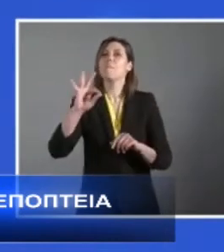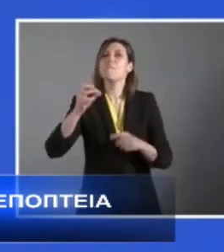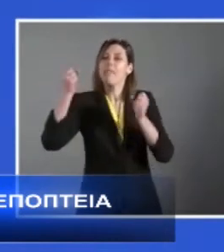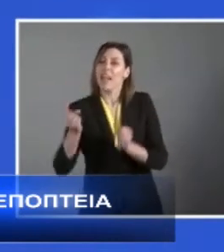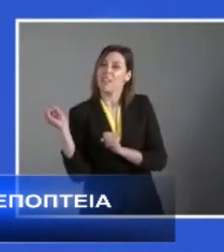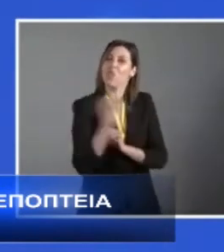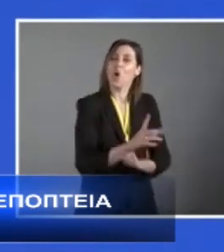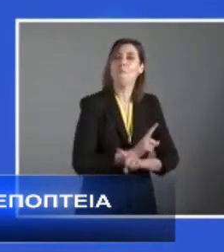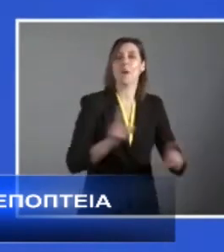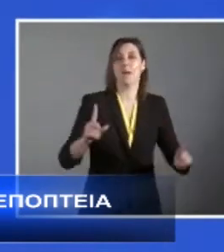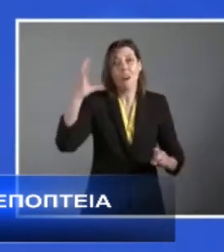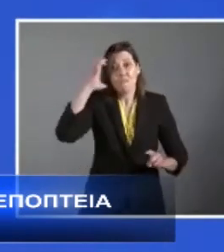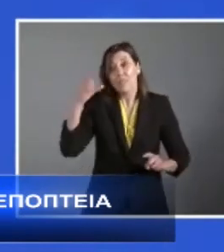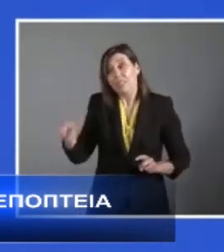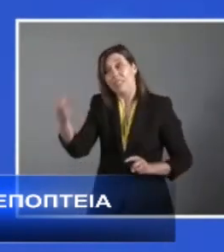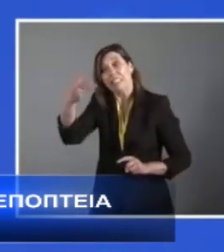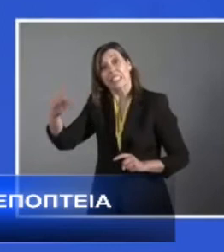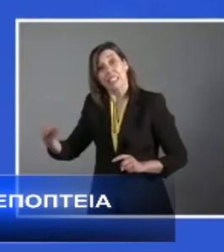Αυγή.